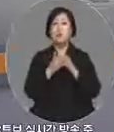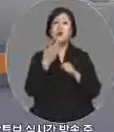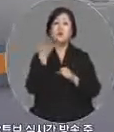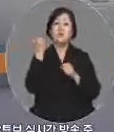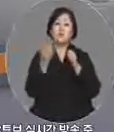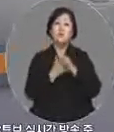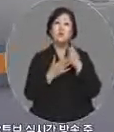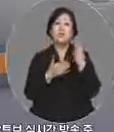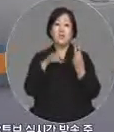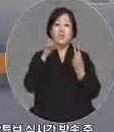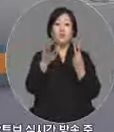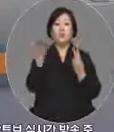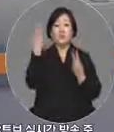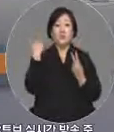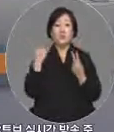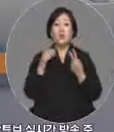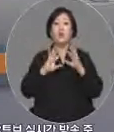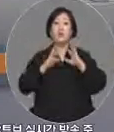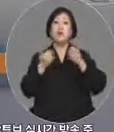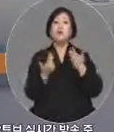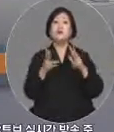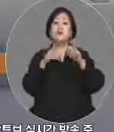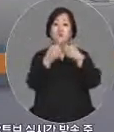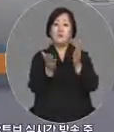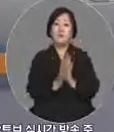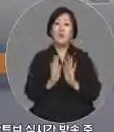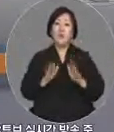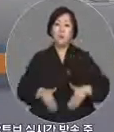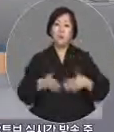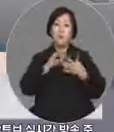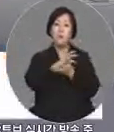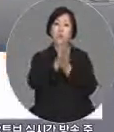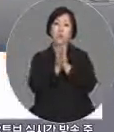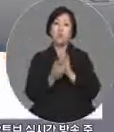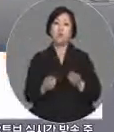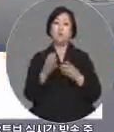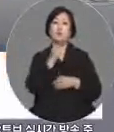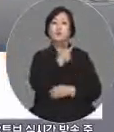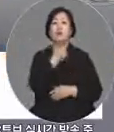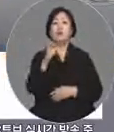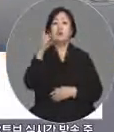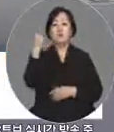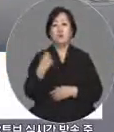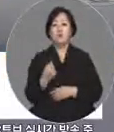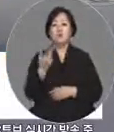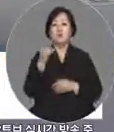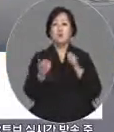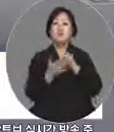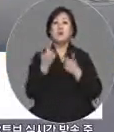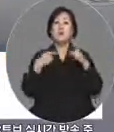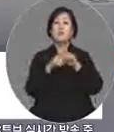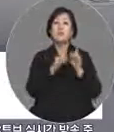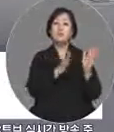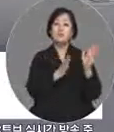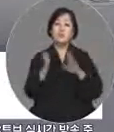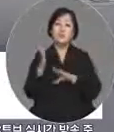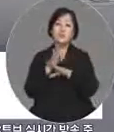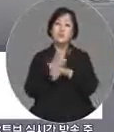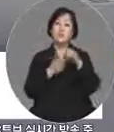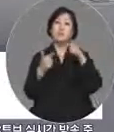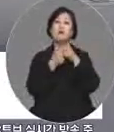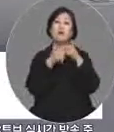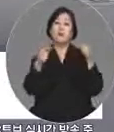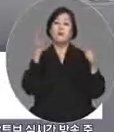2주 전이죠. 태화강 국가정원 봄꽃축제에도 정말 많은 분들이 다녀가셨는데요. 엔데빙을 맞아서 아마 더 많은